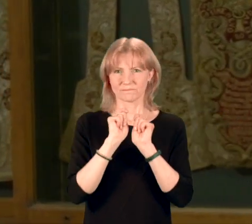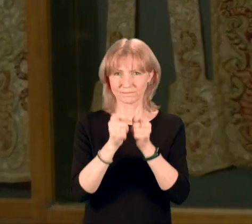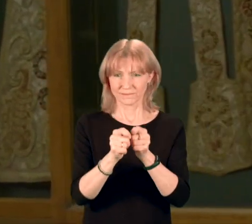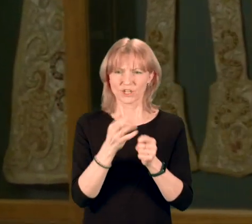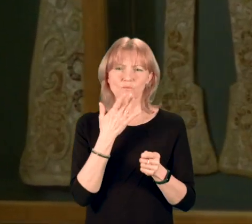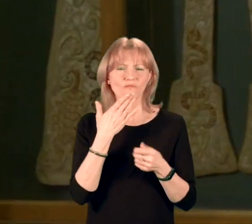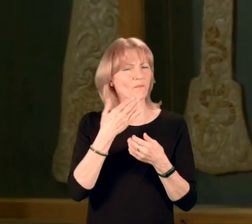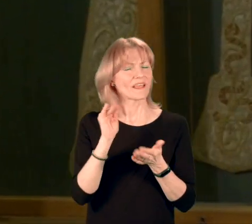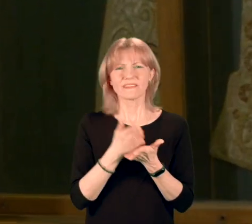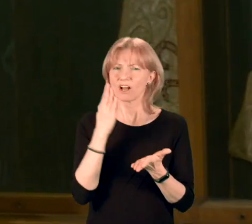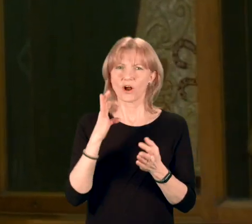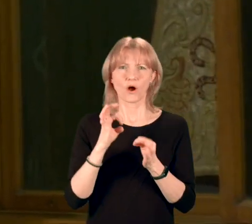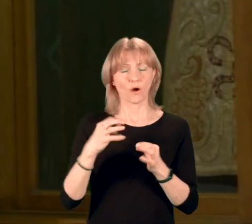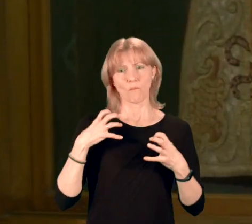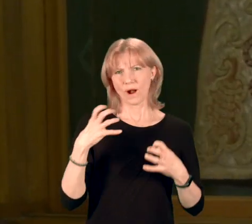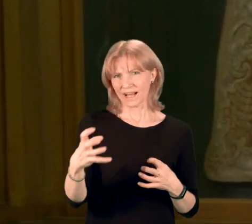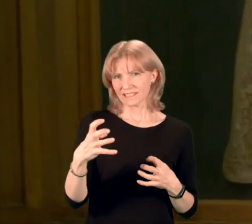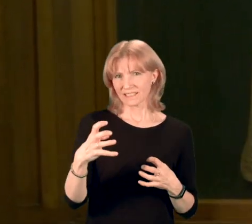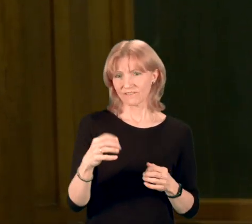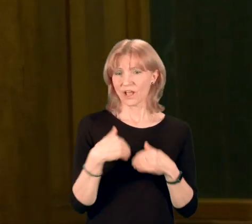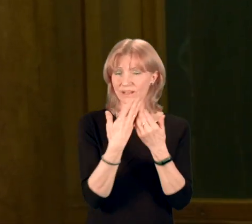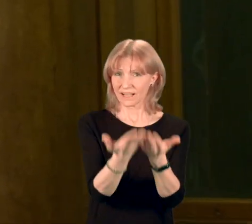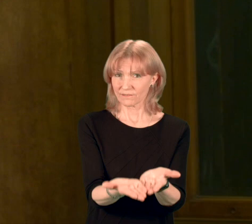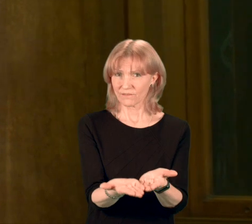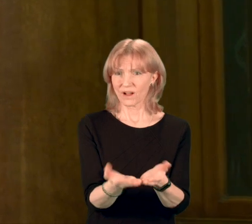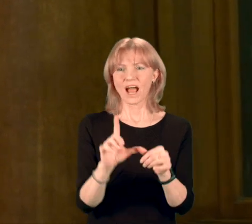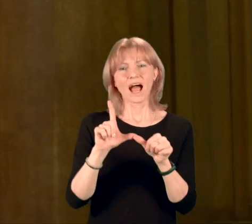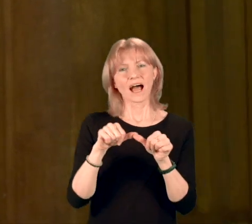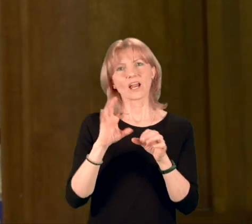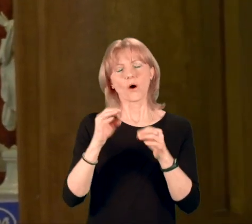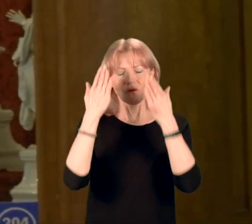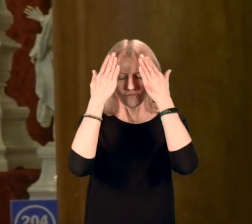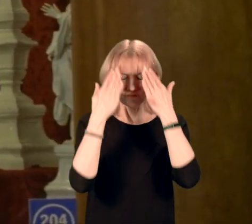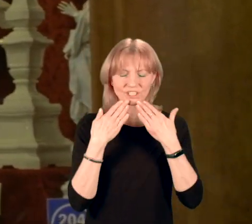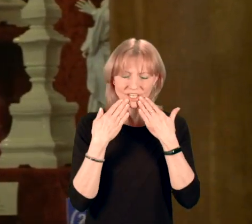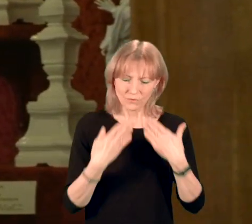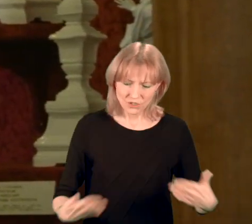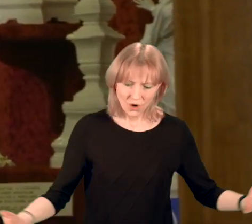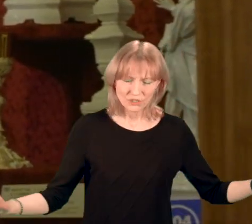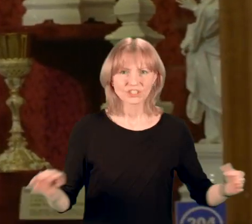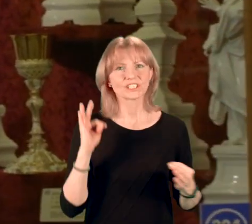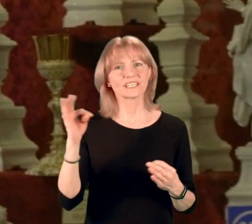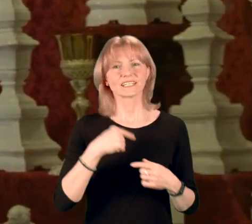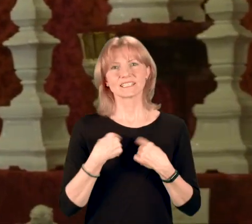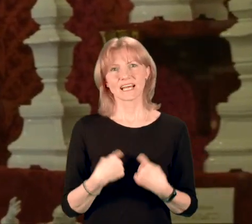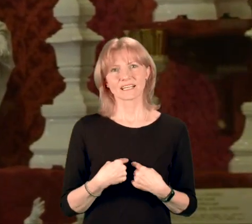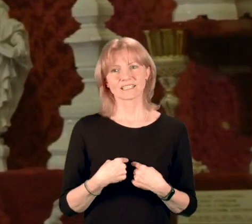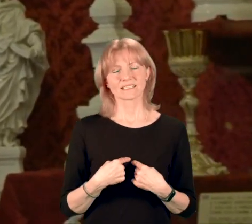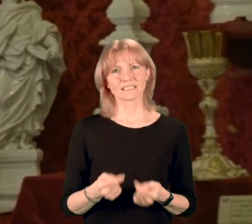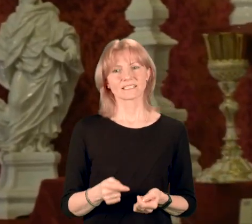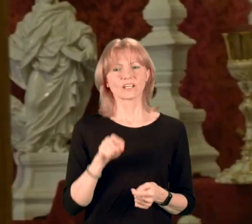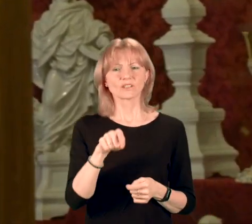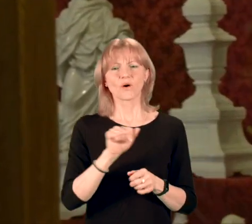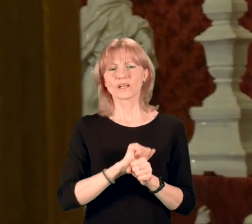nie tyle o zamożności ofiarodawców, ile o wdzięczności ich serc. Skarbiec jest przede wszystkim symbolem wiary